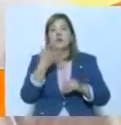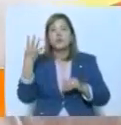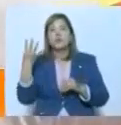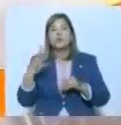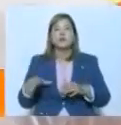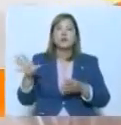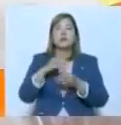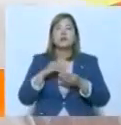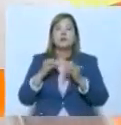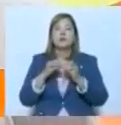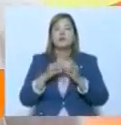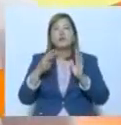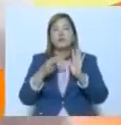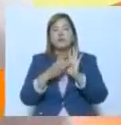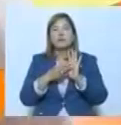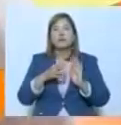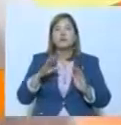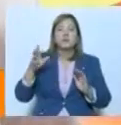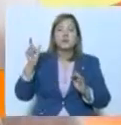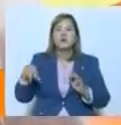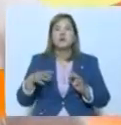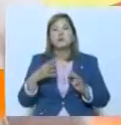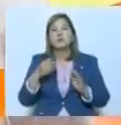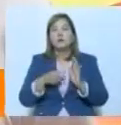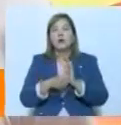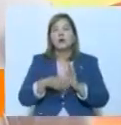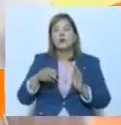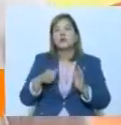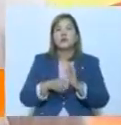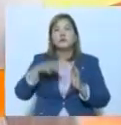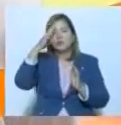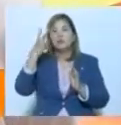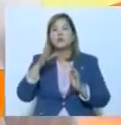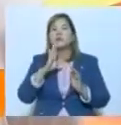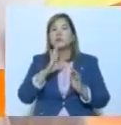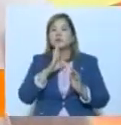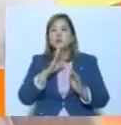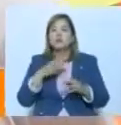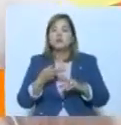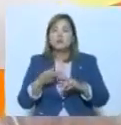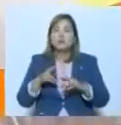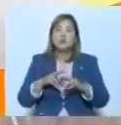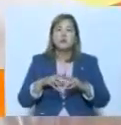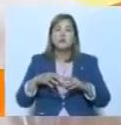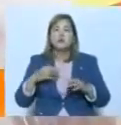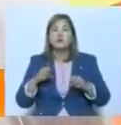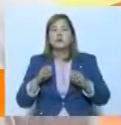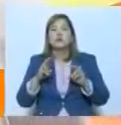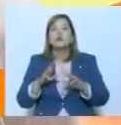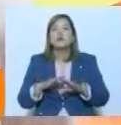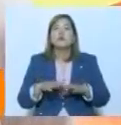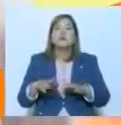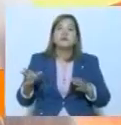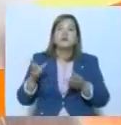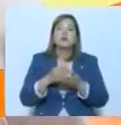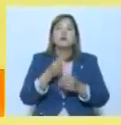команде 8 человек, 6 мальчиков, 2 девочки. 2 девочек нам не хватило для победы, но благодаря выдержке и характеру мальчиков мы